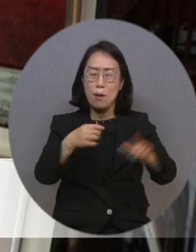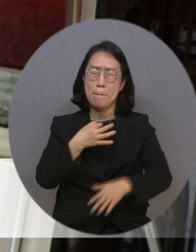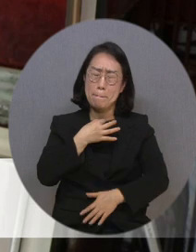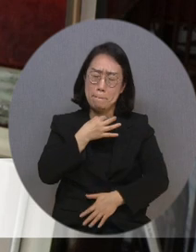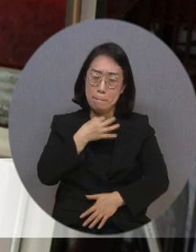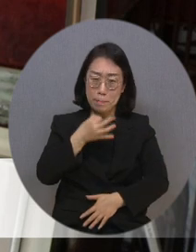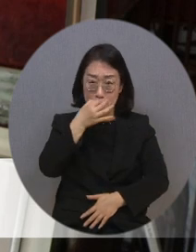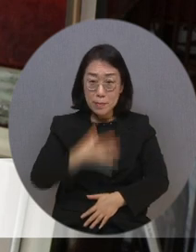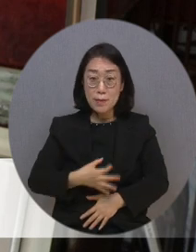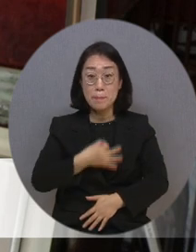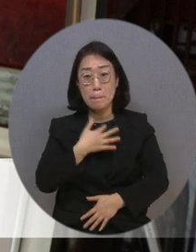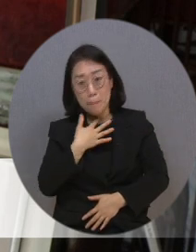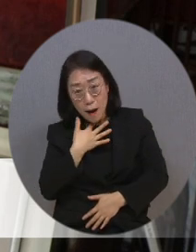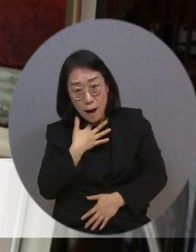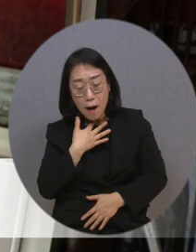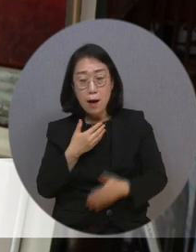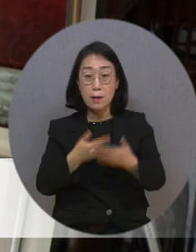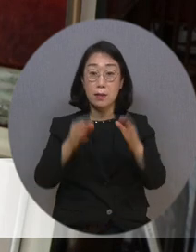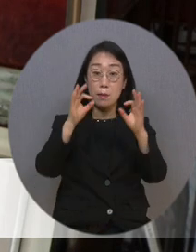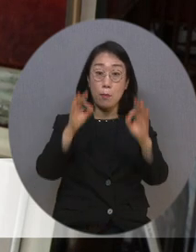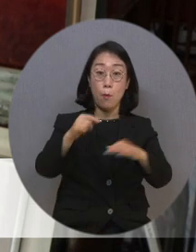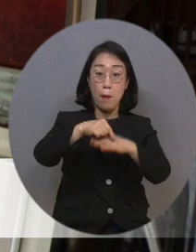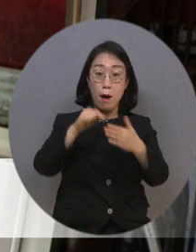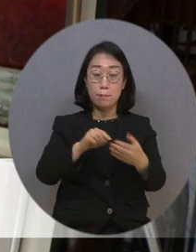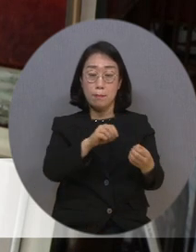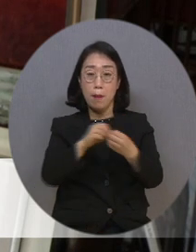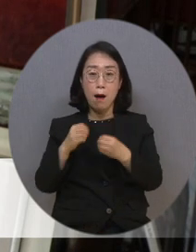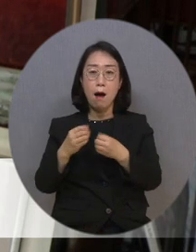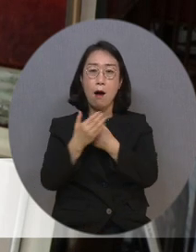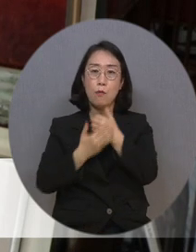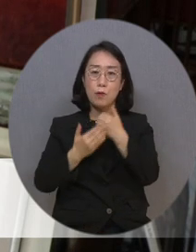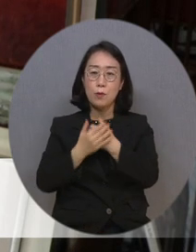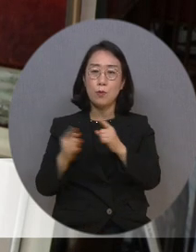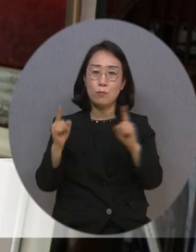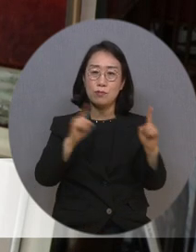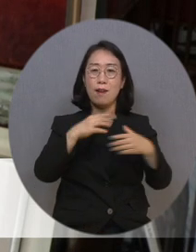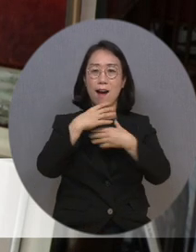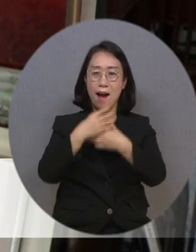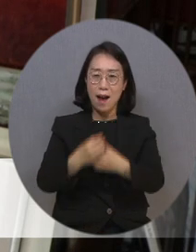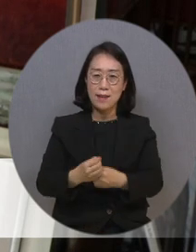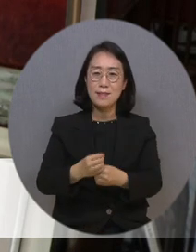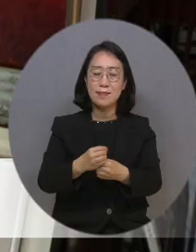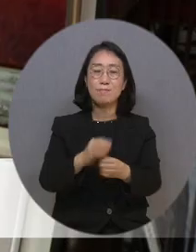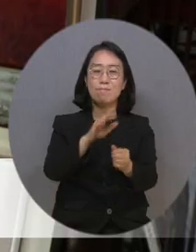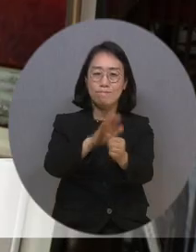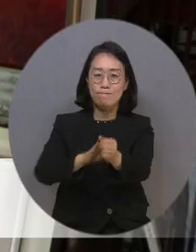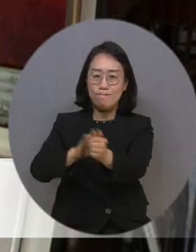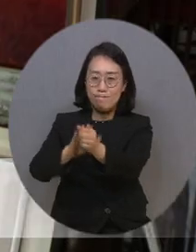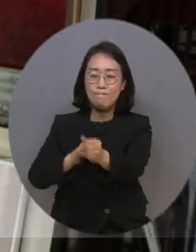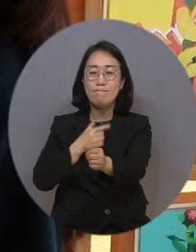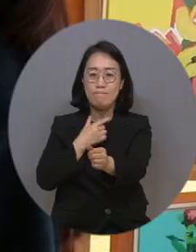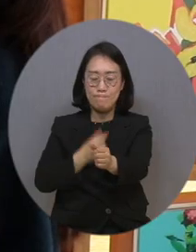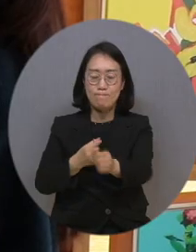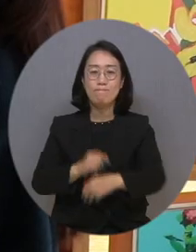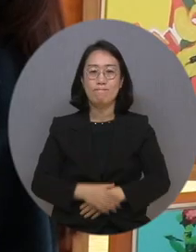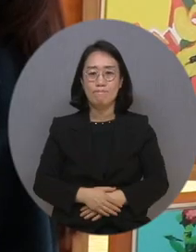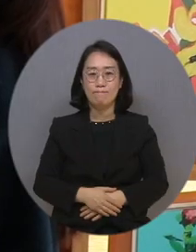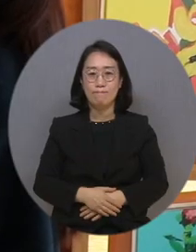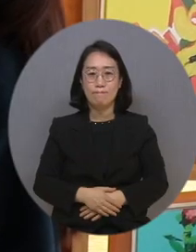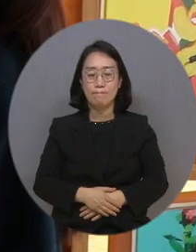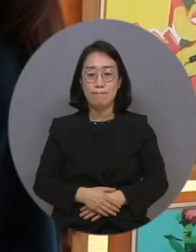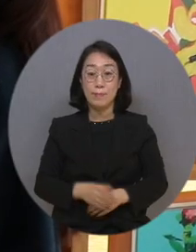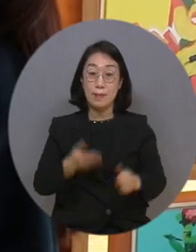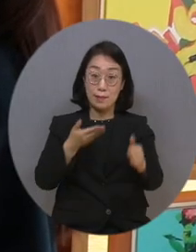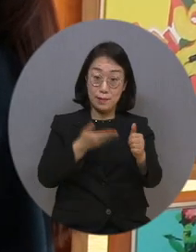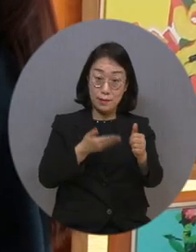때 제 작품을 보면서 마음이 위로와 안식을 느꼈으면 좋겠습니다 이